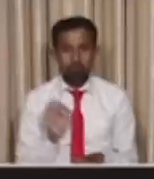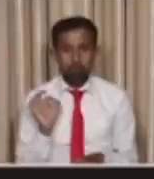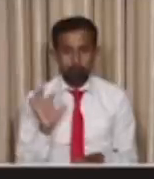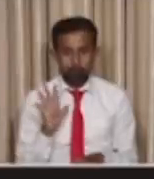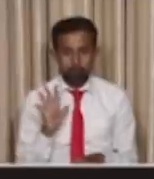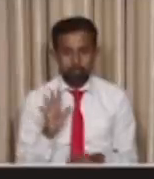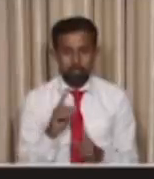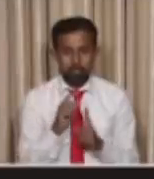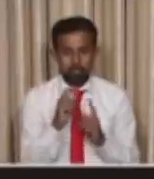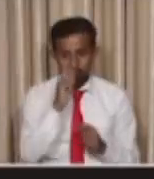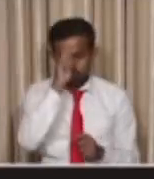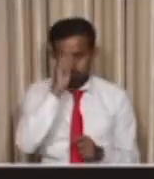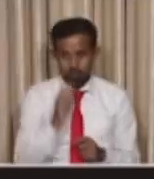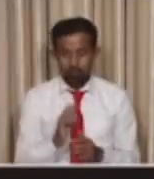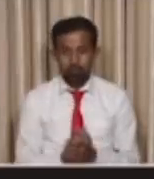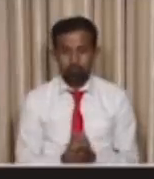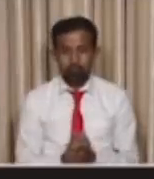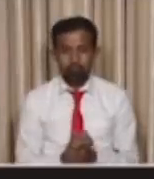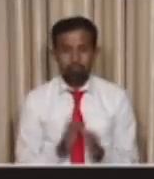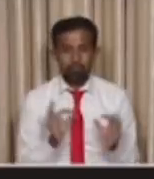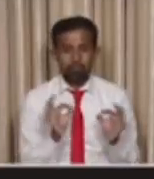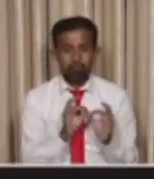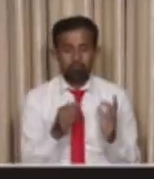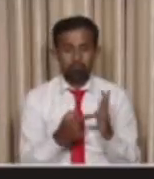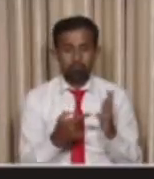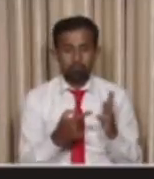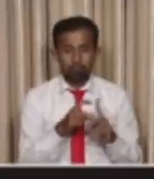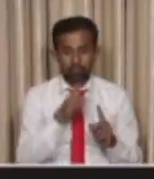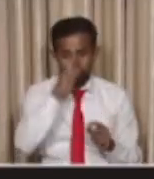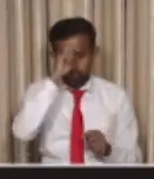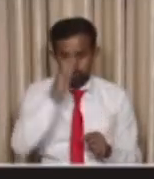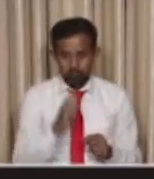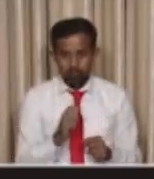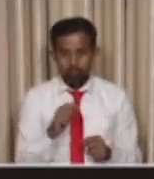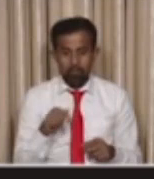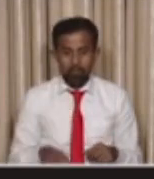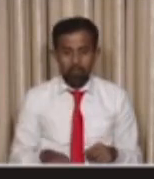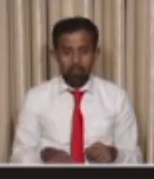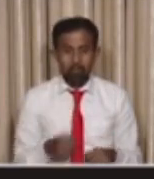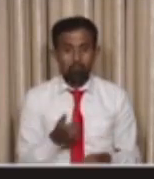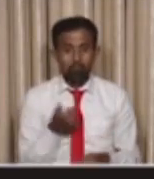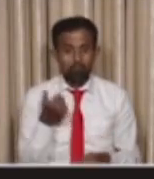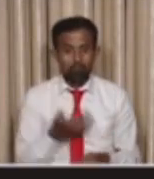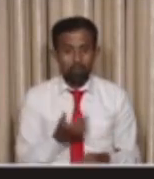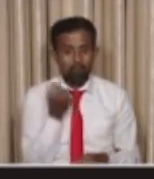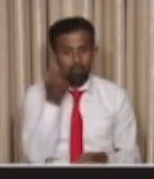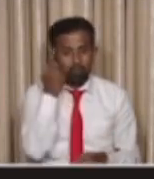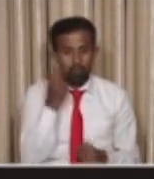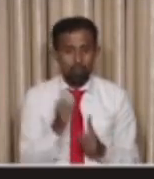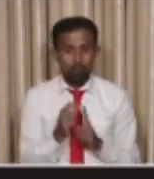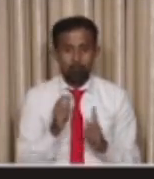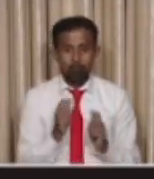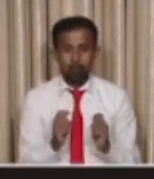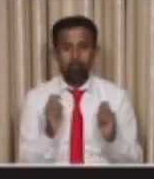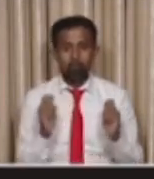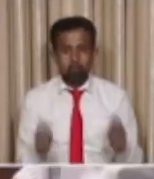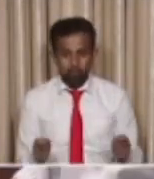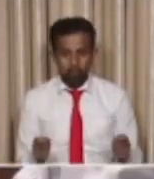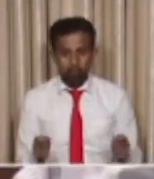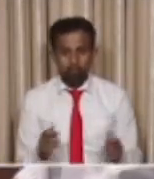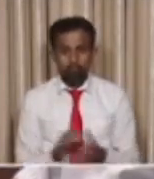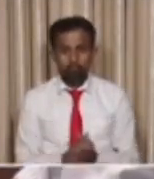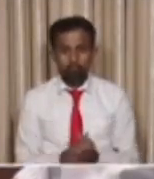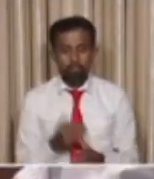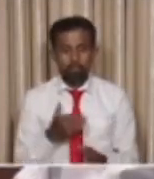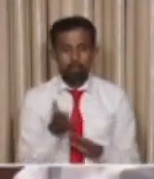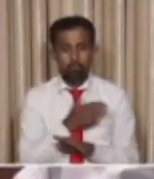ගරු මූලාසනාරූඪ මන්තුමනේ බුද්ධිගවතන මන්තුමා අද ඉතාමත් ඓතිහාසික යෝජනාවක් මේ පාර්ලිමේන්තුවට ඉදිරිපත් කරා